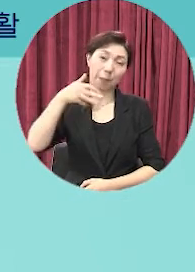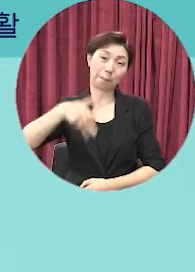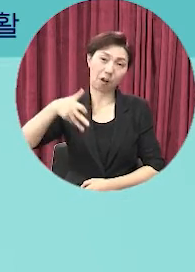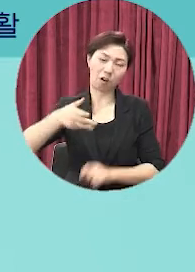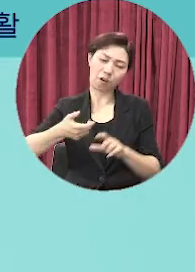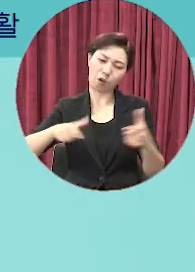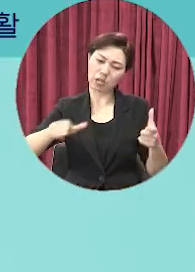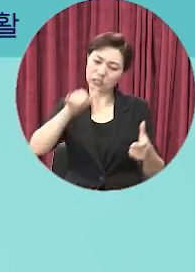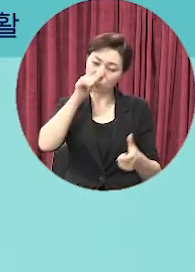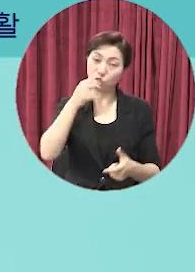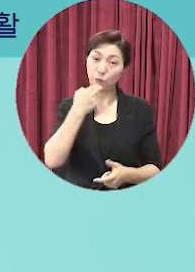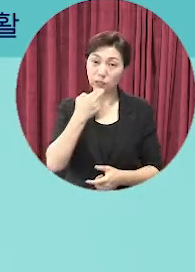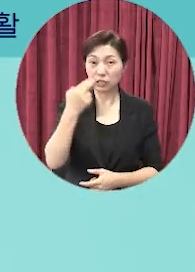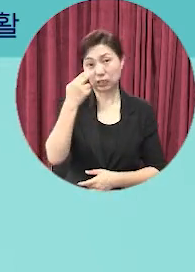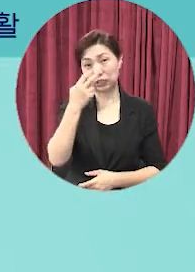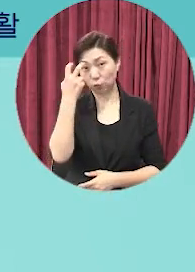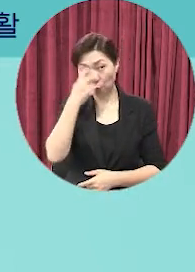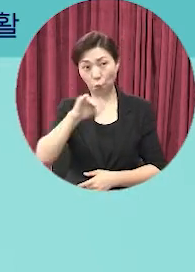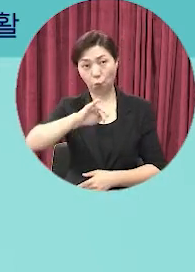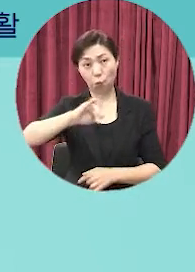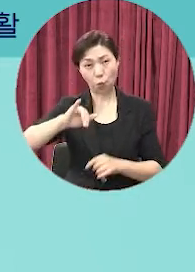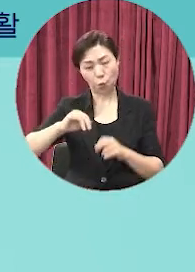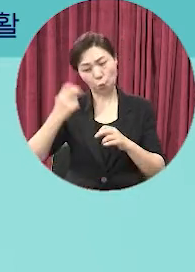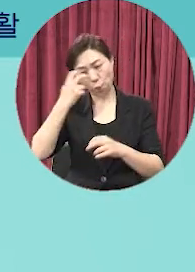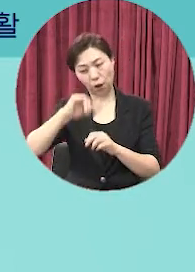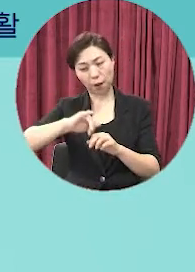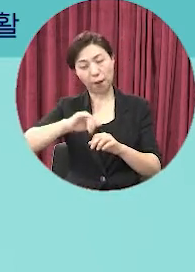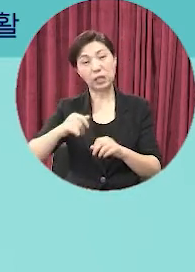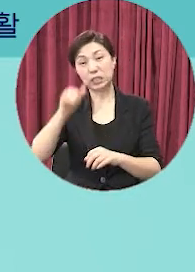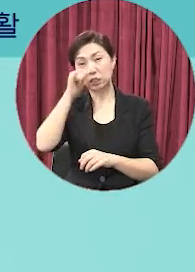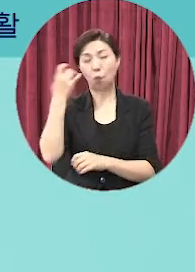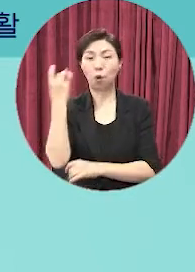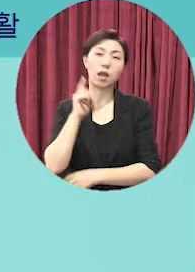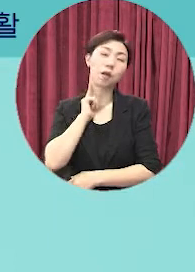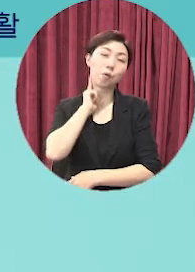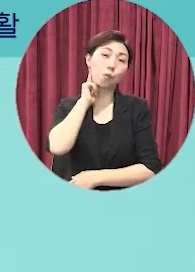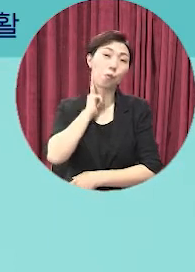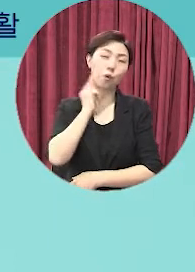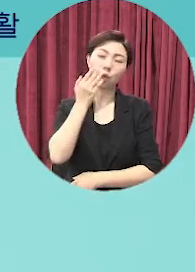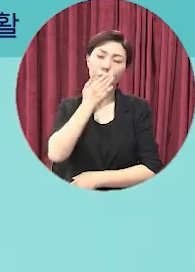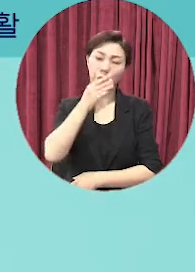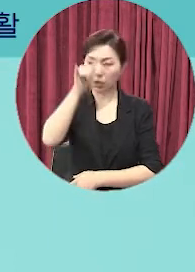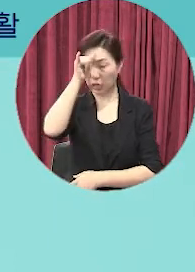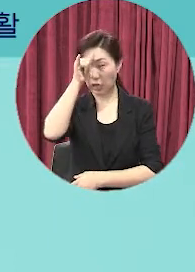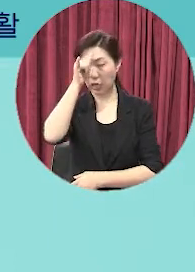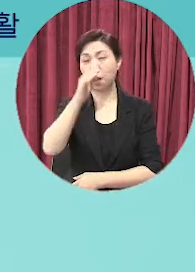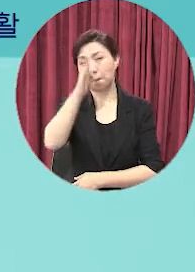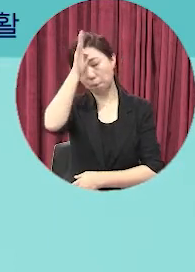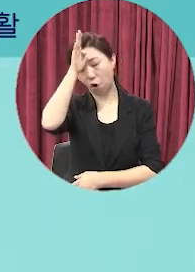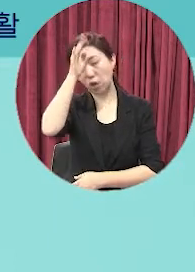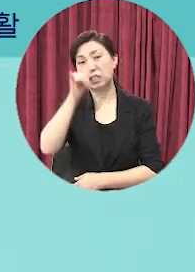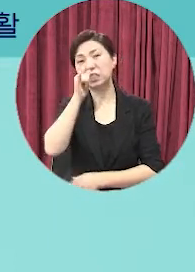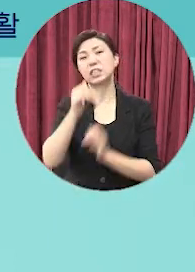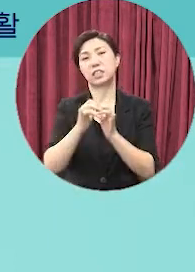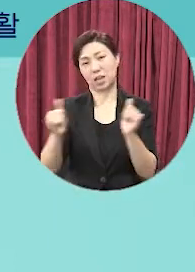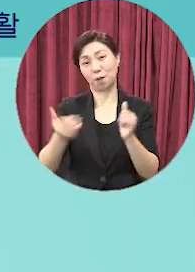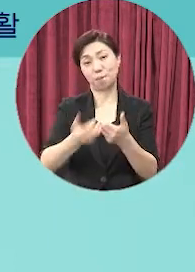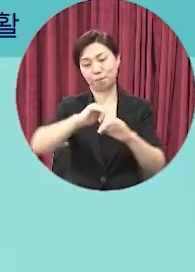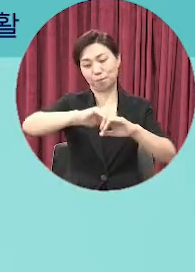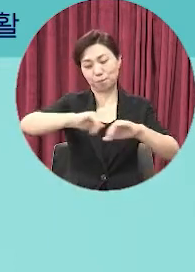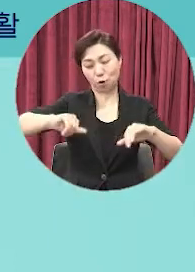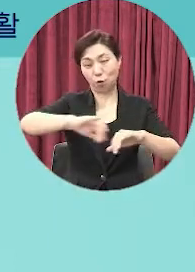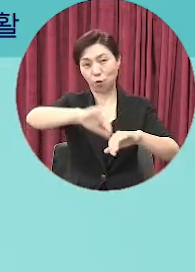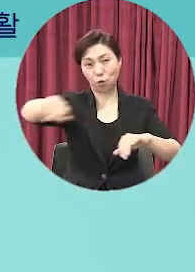다른 축으로는 이제 당사자가 어느 정도의 건강 수준인지, 특히 이제 기능적 측면에서 독립적인 활동이